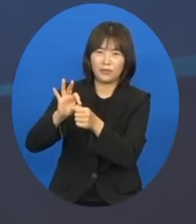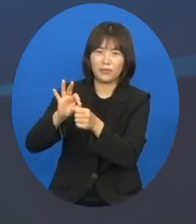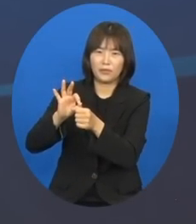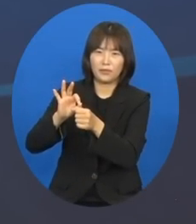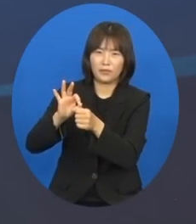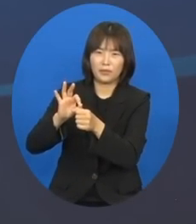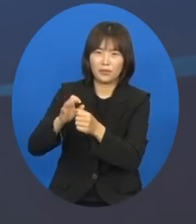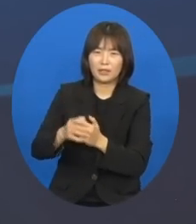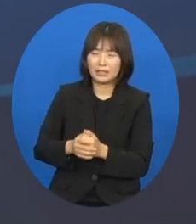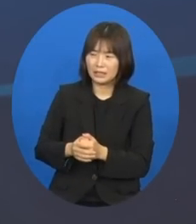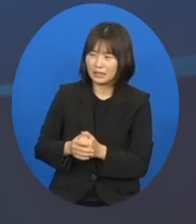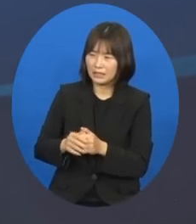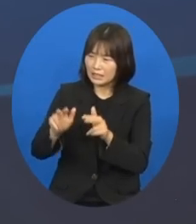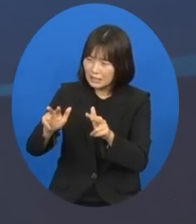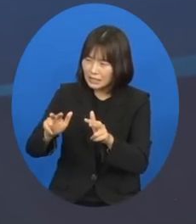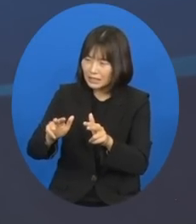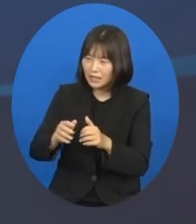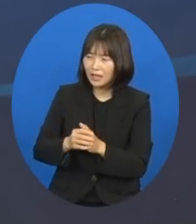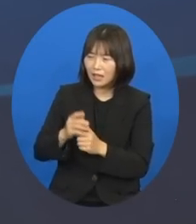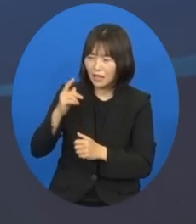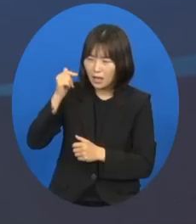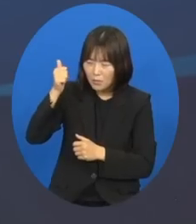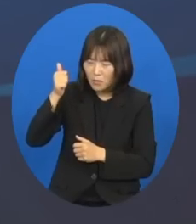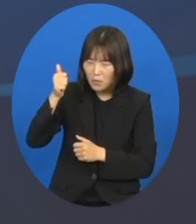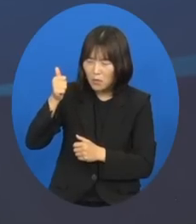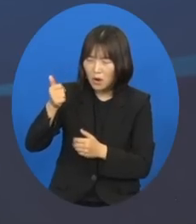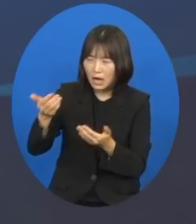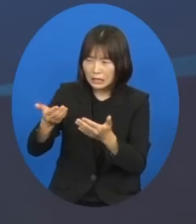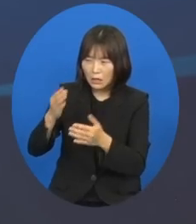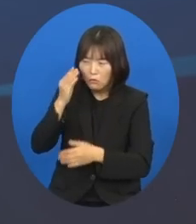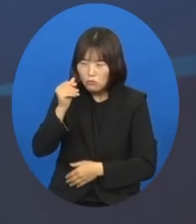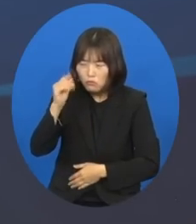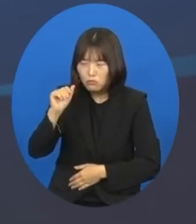이제 목회 됩니다 제가 그랬어요 예